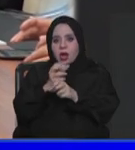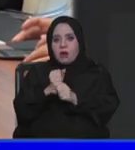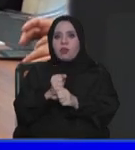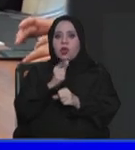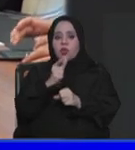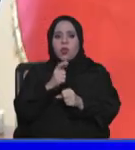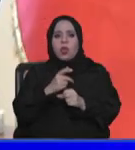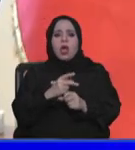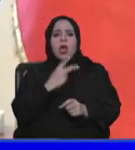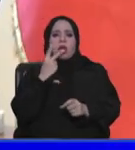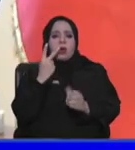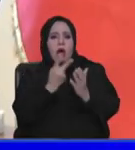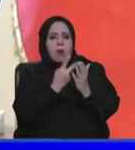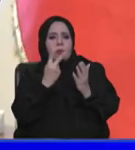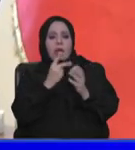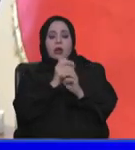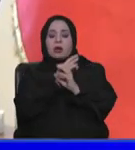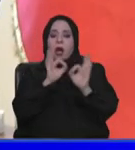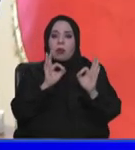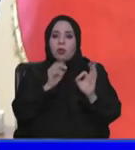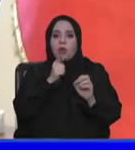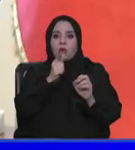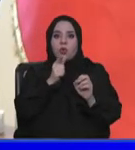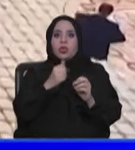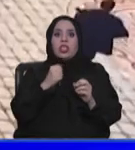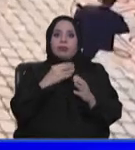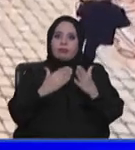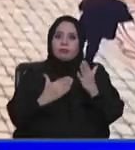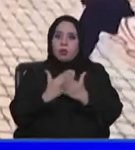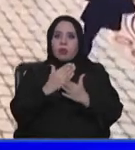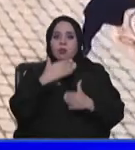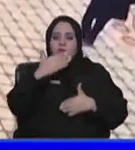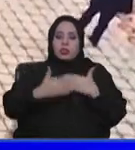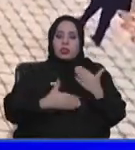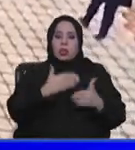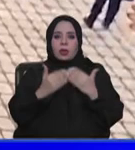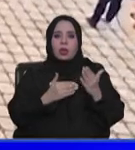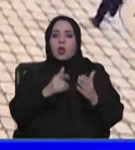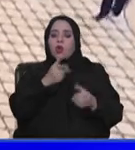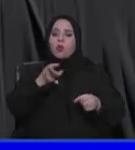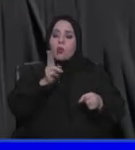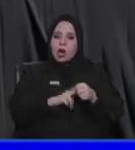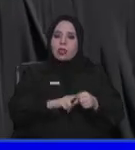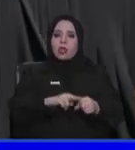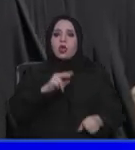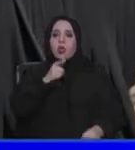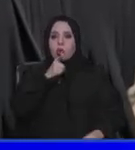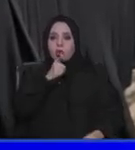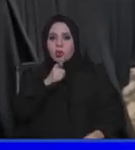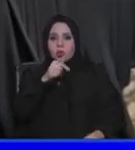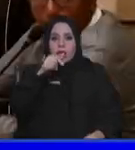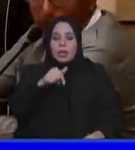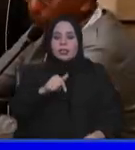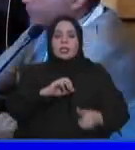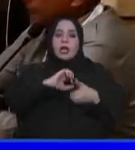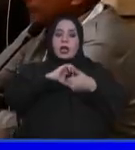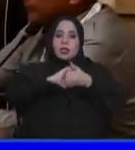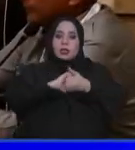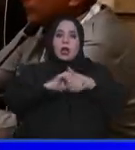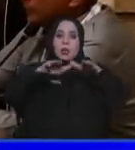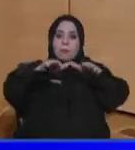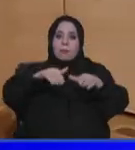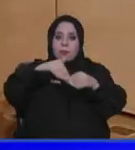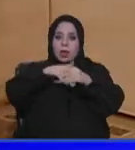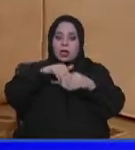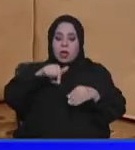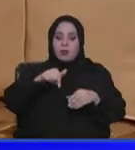مراجعه النافذ منها وتحديثها بشكل مستمر الى ذلك عملت الشعبه البرلمانيه ورقم الظروف